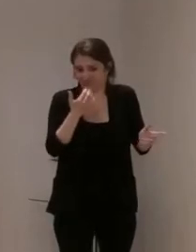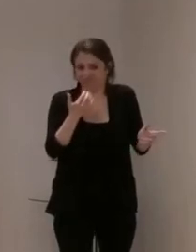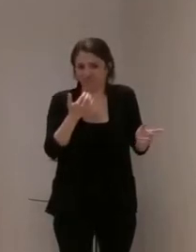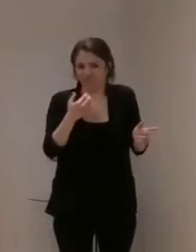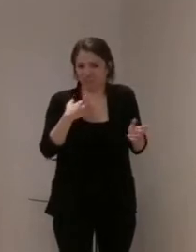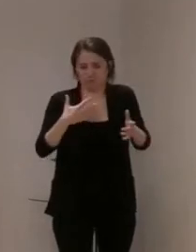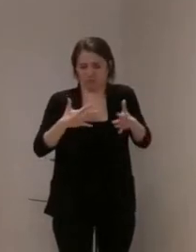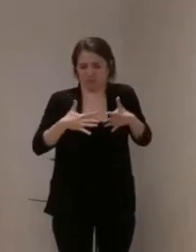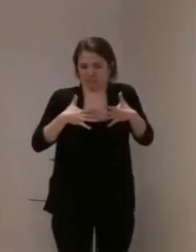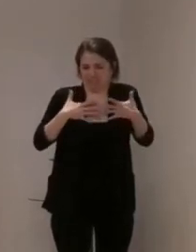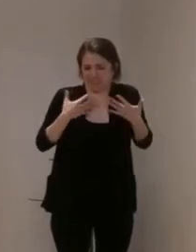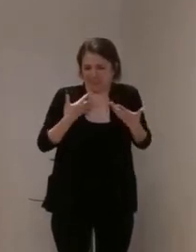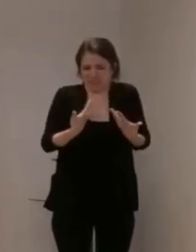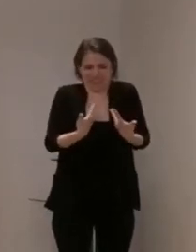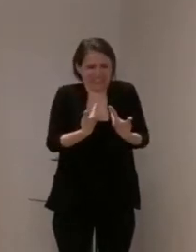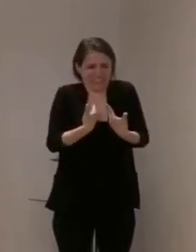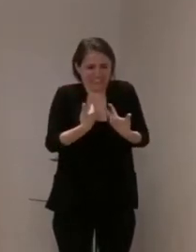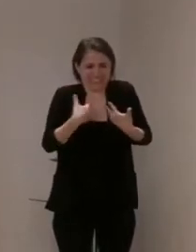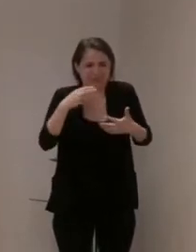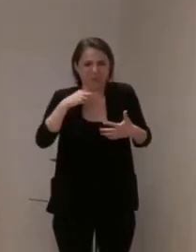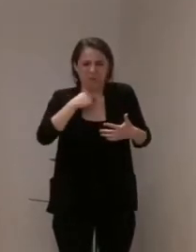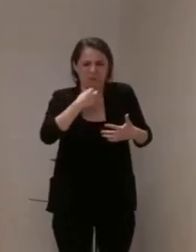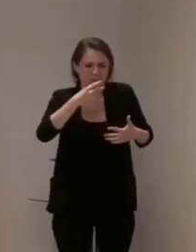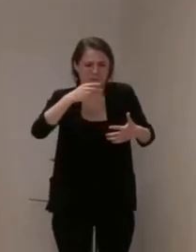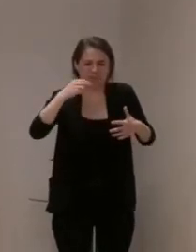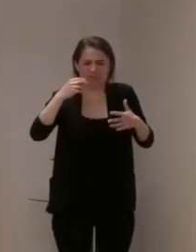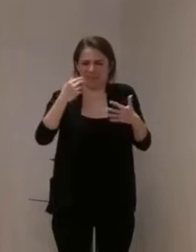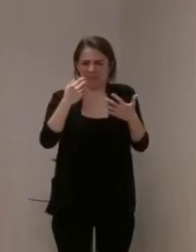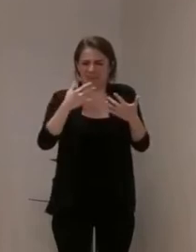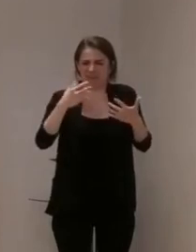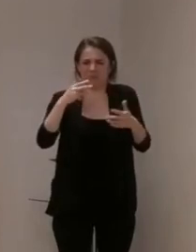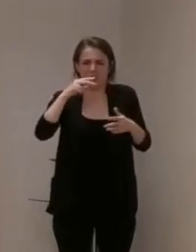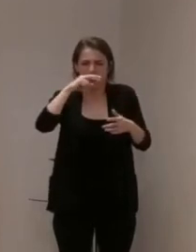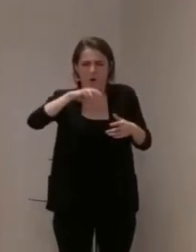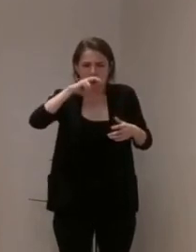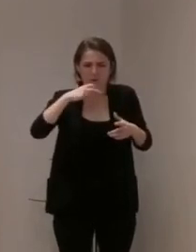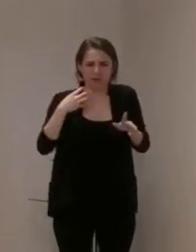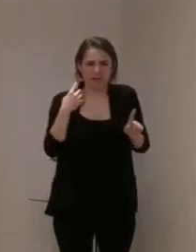el de menys, el fastigós era aquell alè que senties al coll.